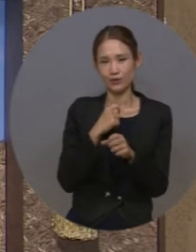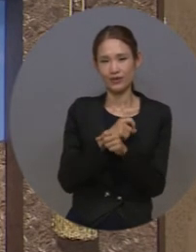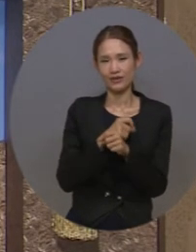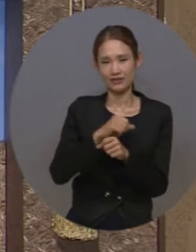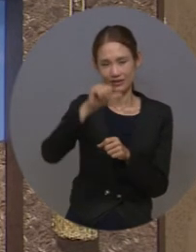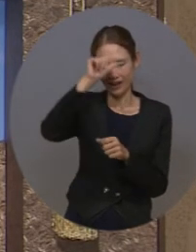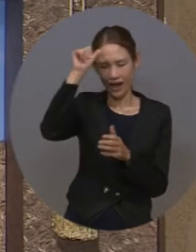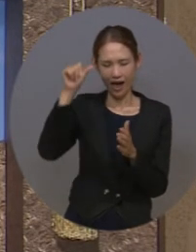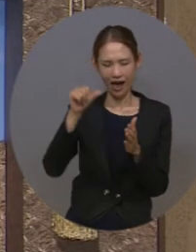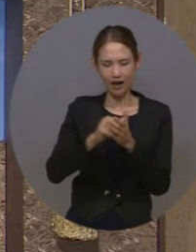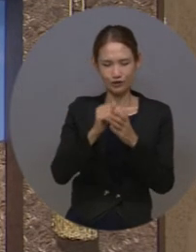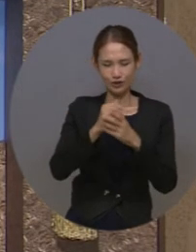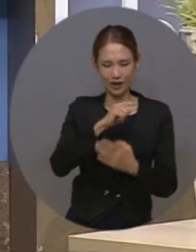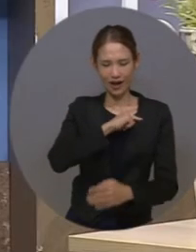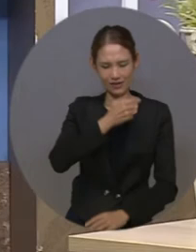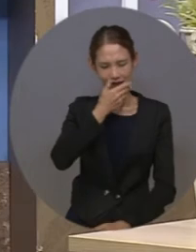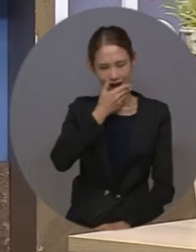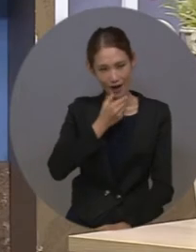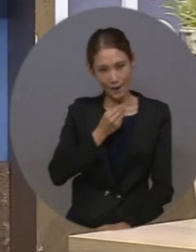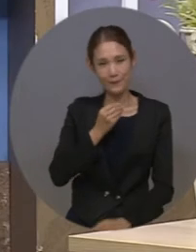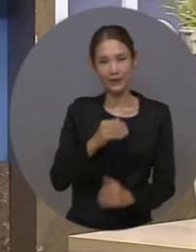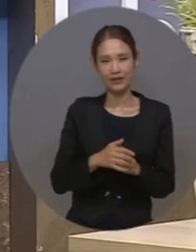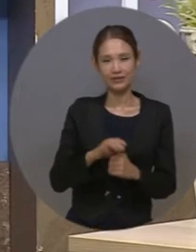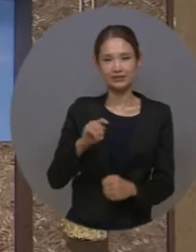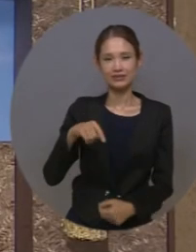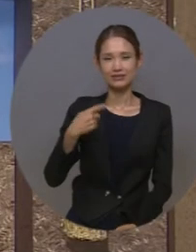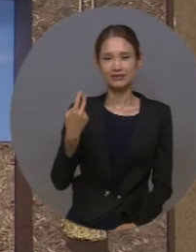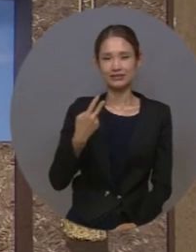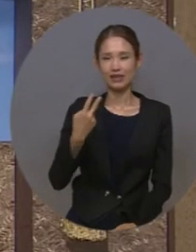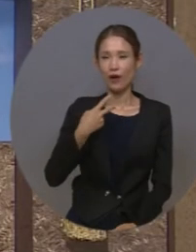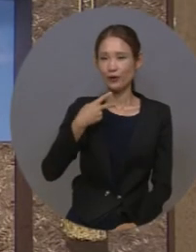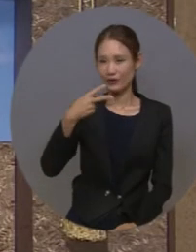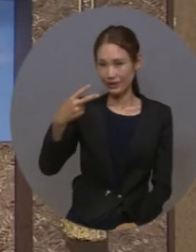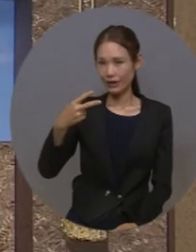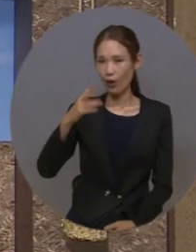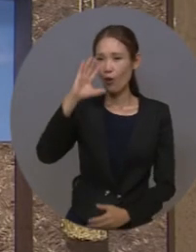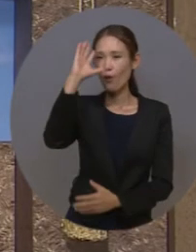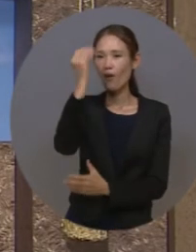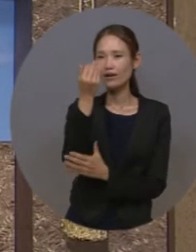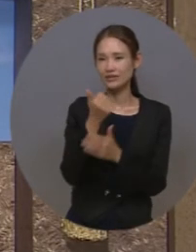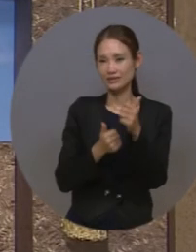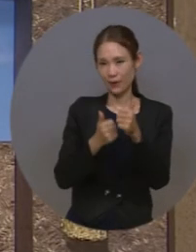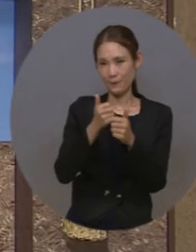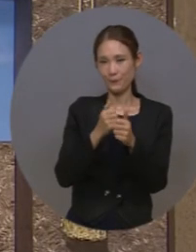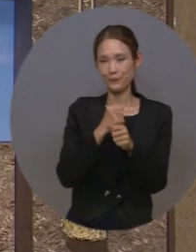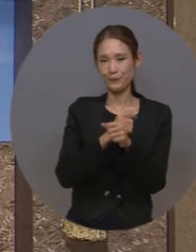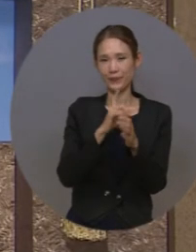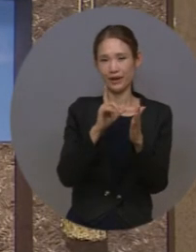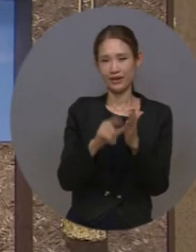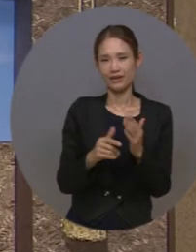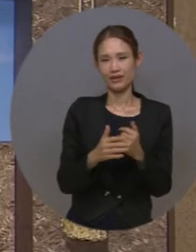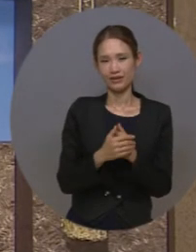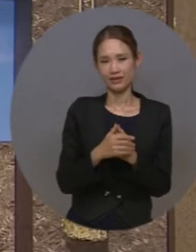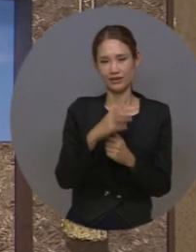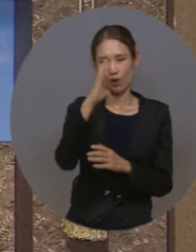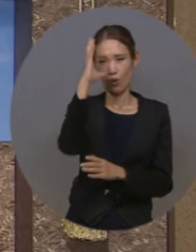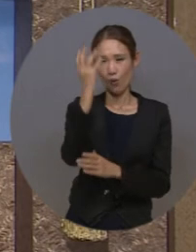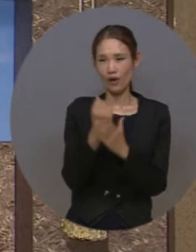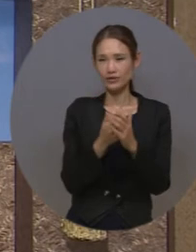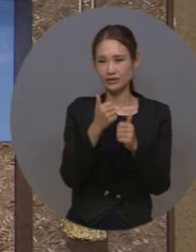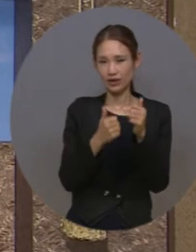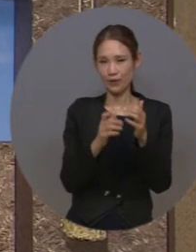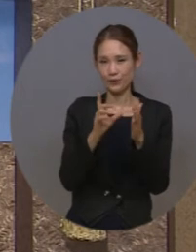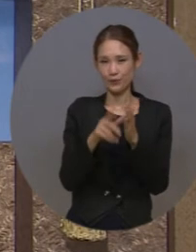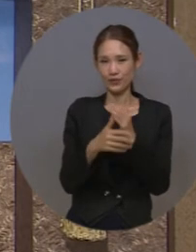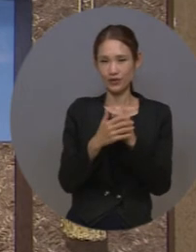가장 큰 행복한 순간이고요. 그 다음에 2002년도 월드컵 때입니다. 네. 제가 이제 2002년 월드컵 때